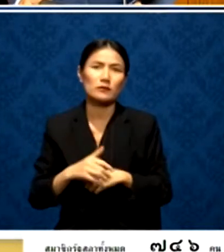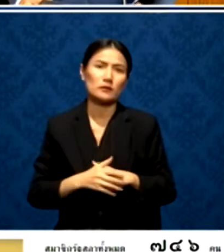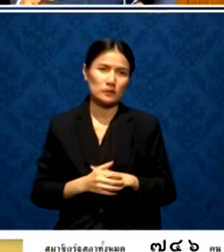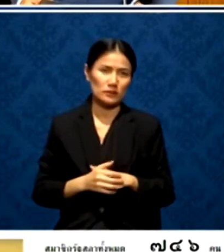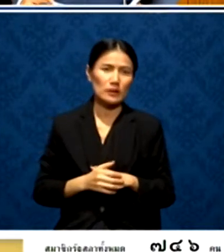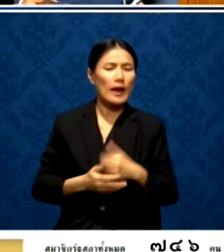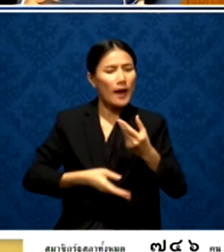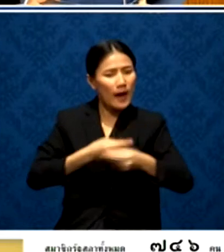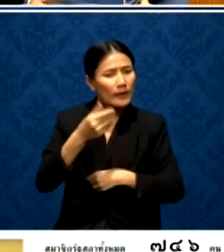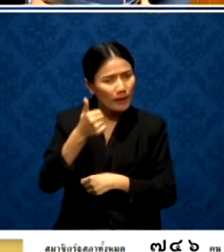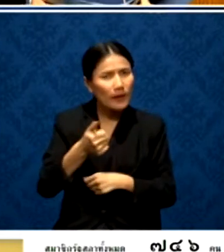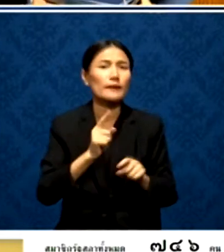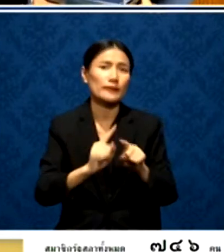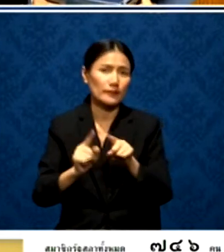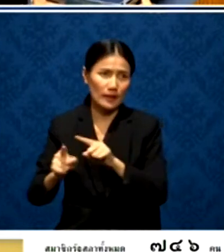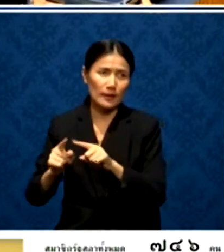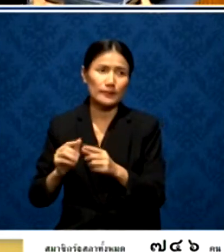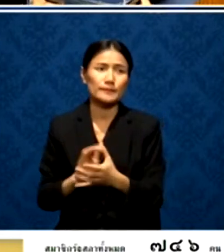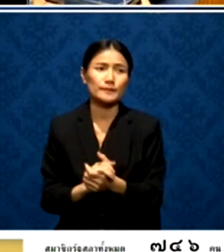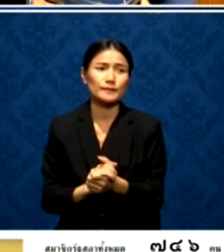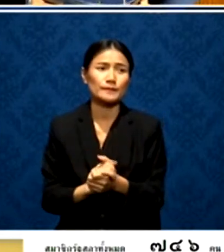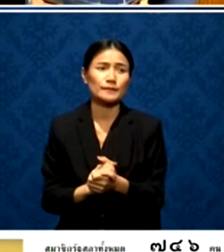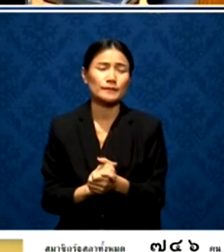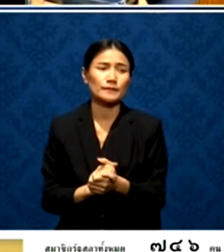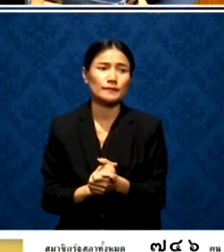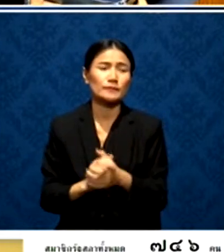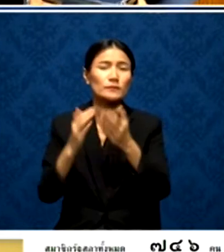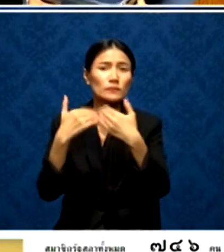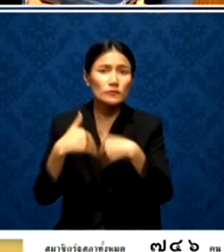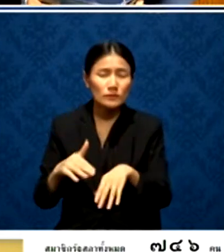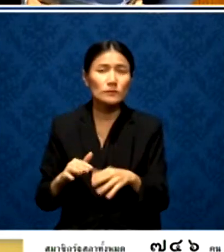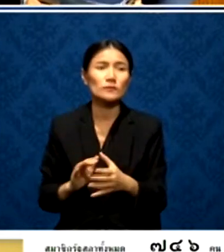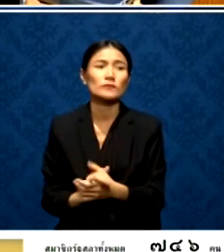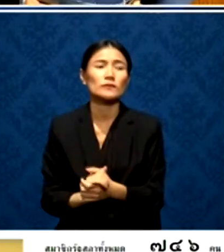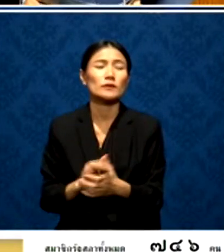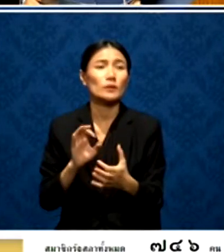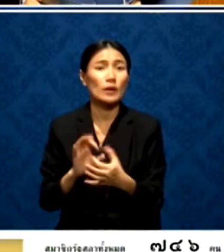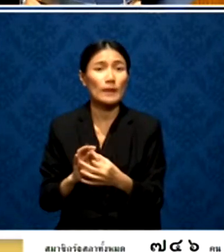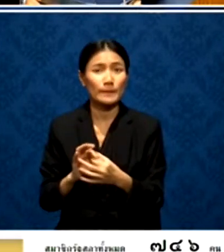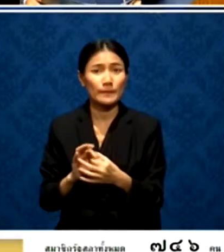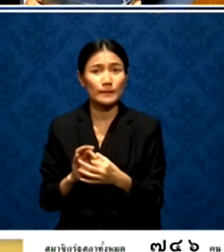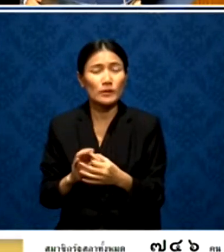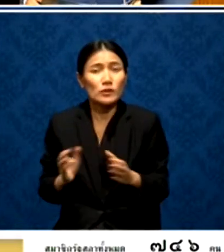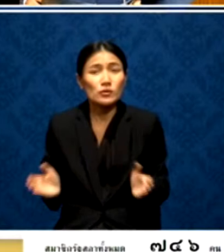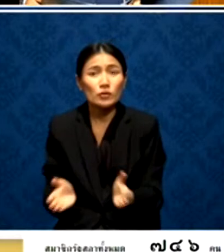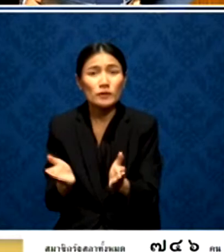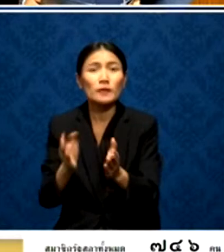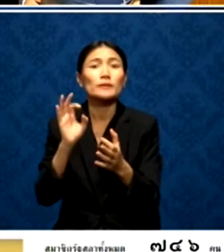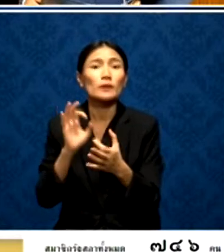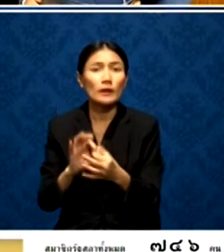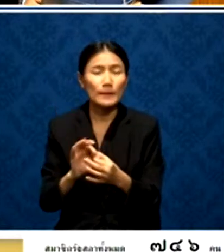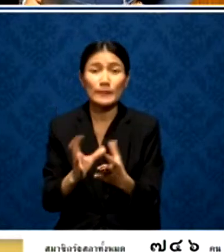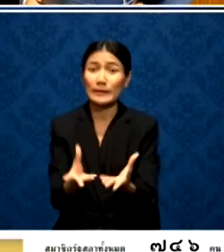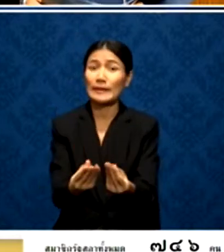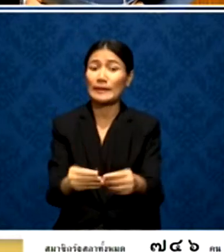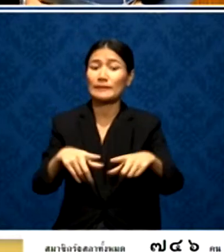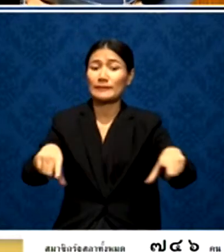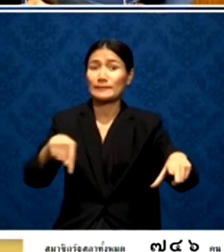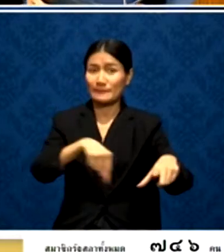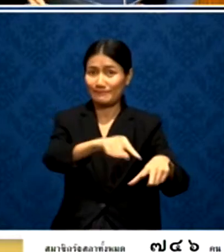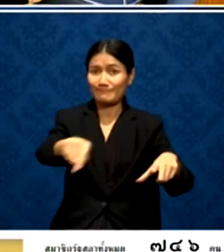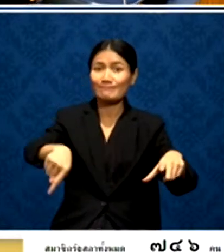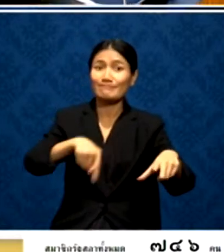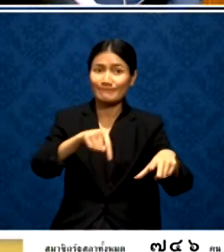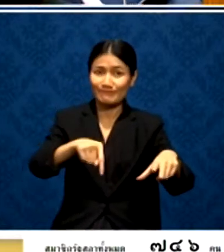นอกจากนี้รัฐบาลจะส่งเสริมแนวทางที่สร้างรายได้จากผืนดินและส่งเสริม